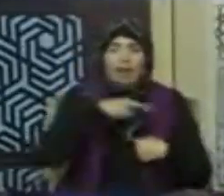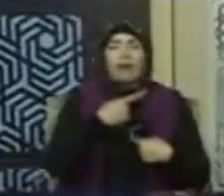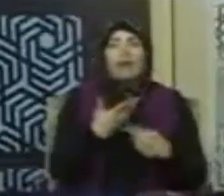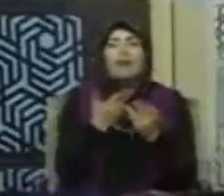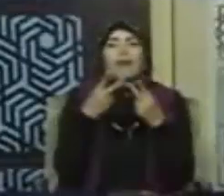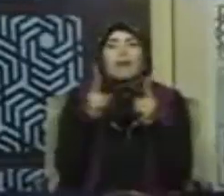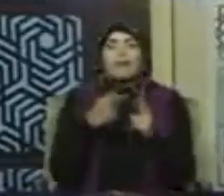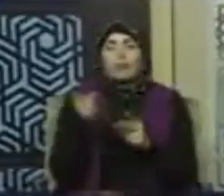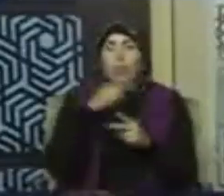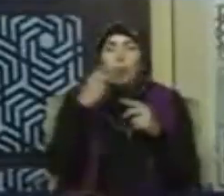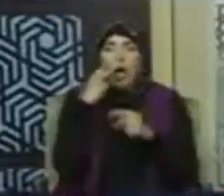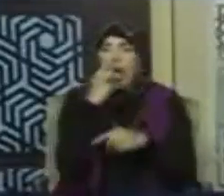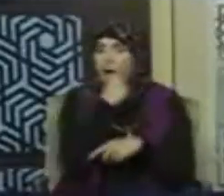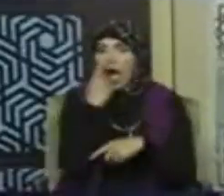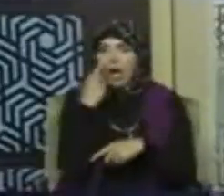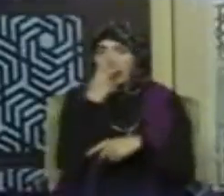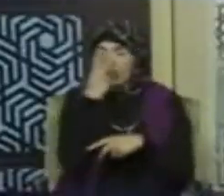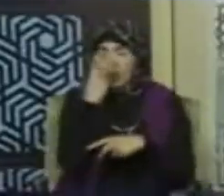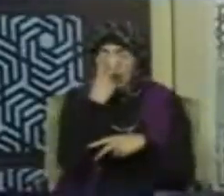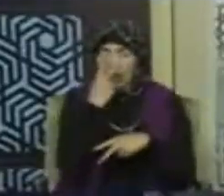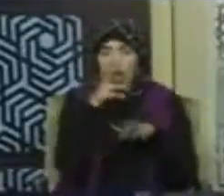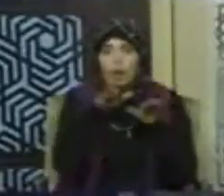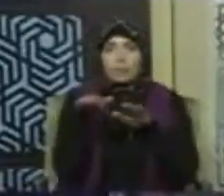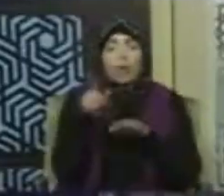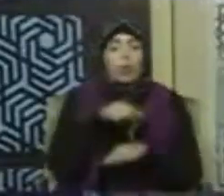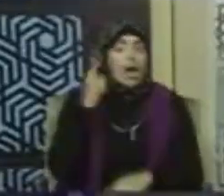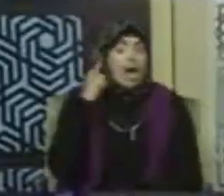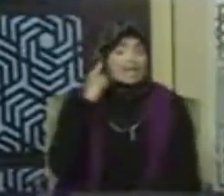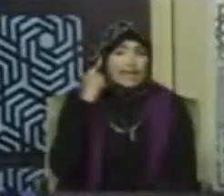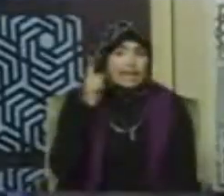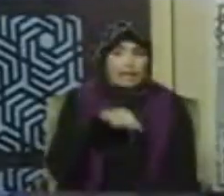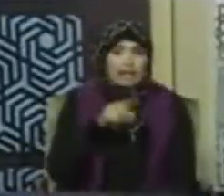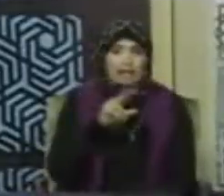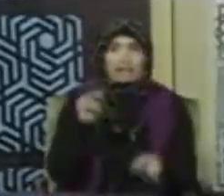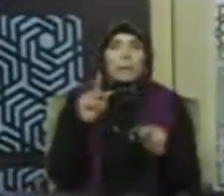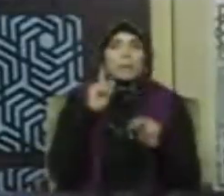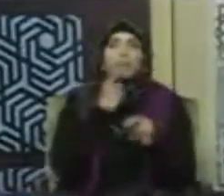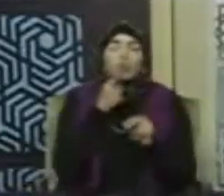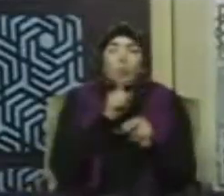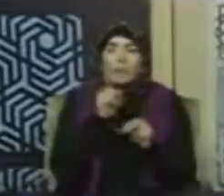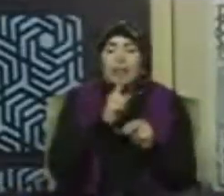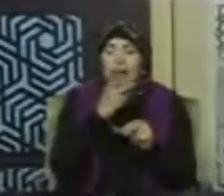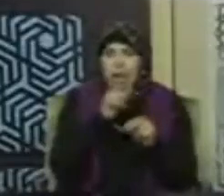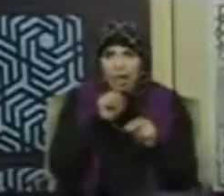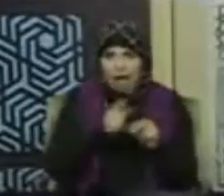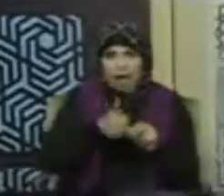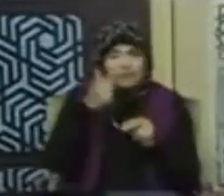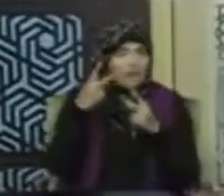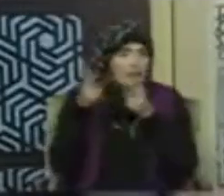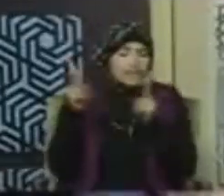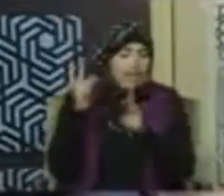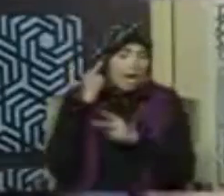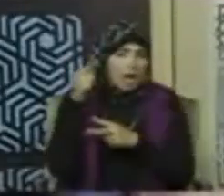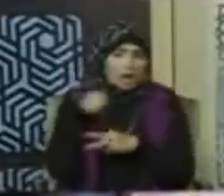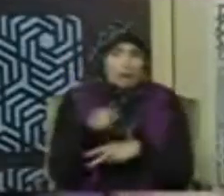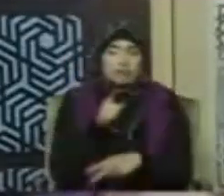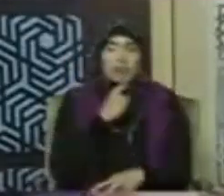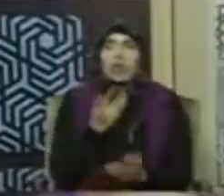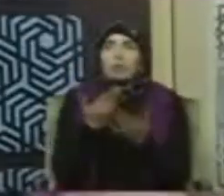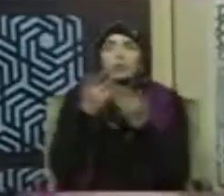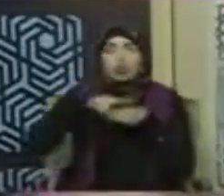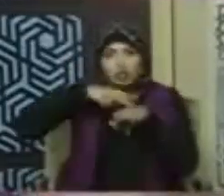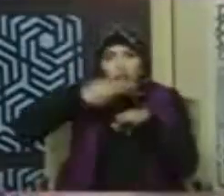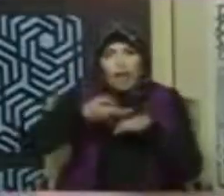وأعينا عميا وآذانا صما، واجعله شافعا وشاهدا لنا لا علينا. اللهم